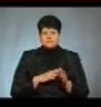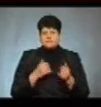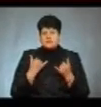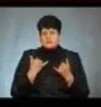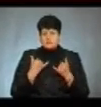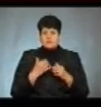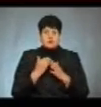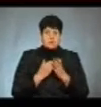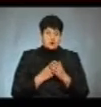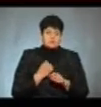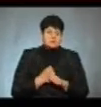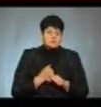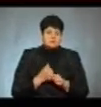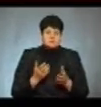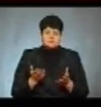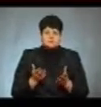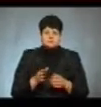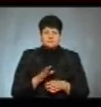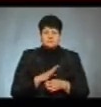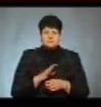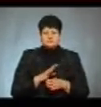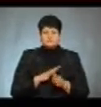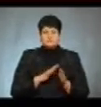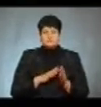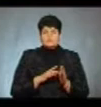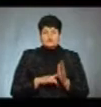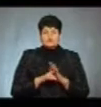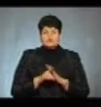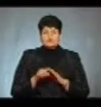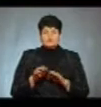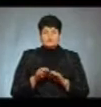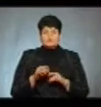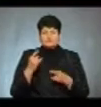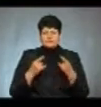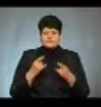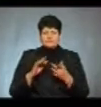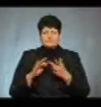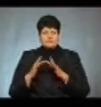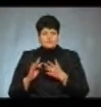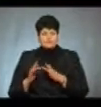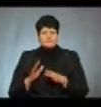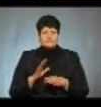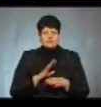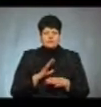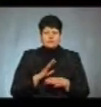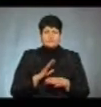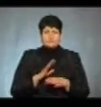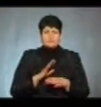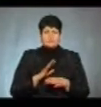програма діє, і були спочатку в засобах масової інформації, в соціальних мережах